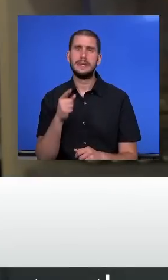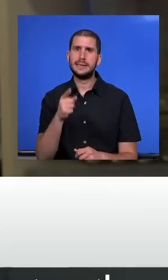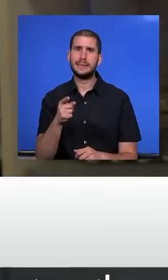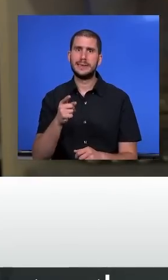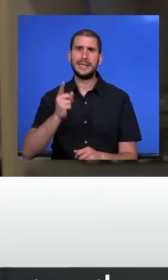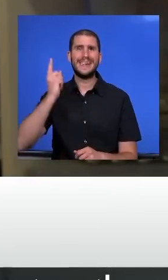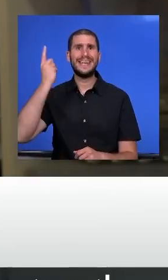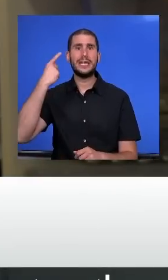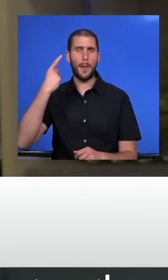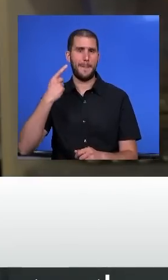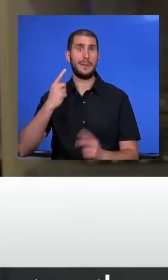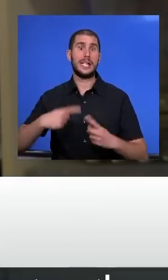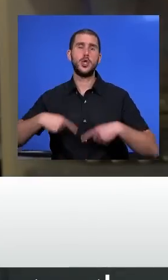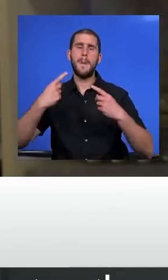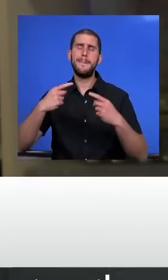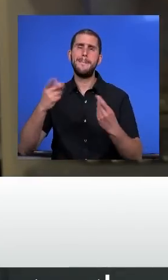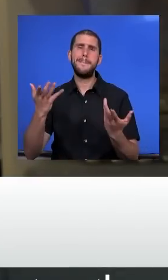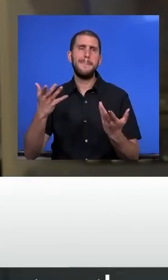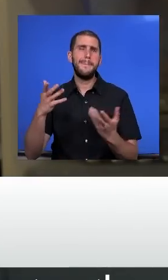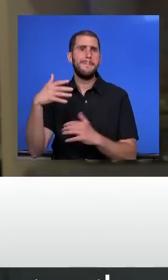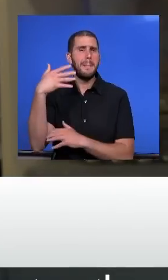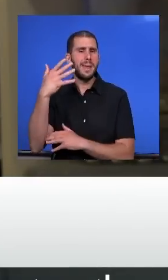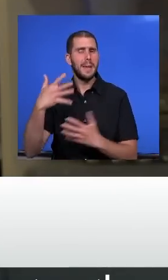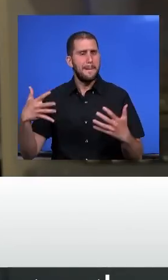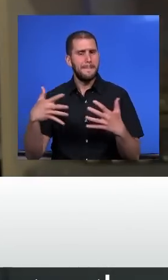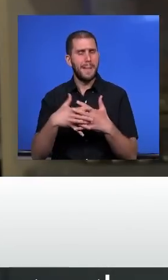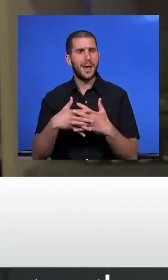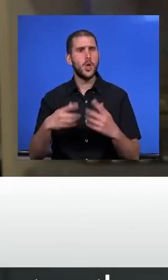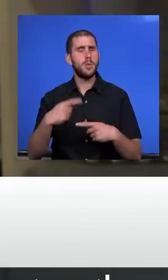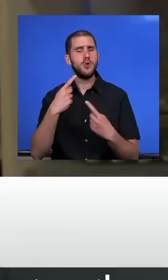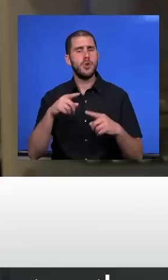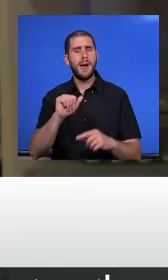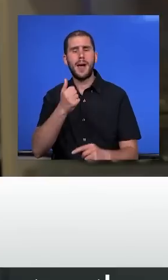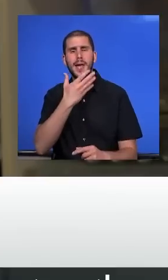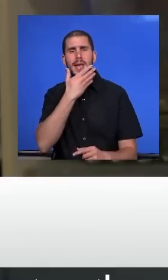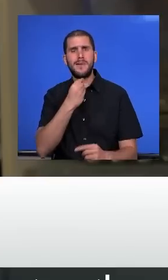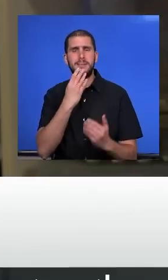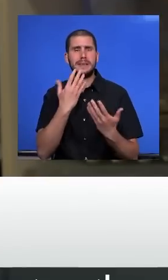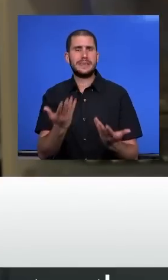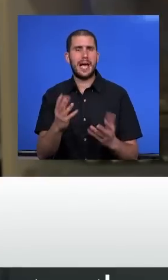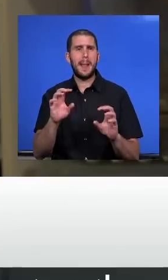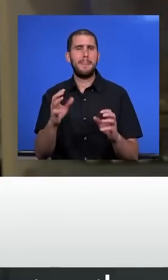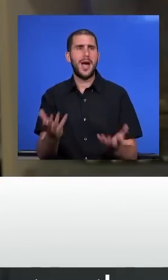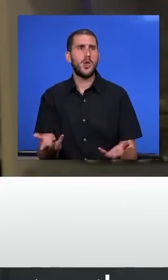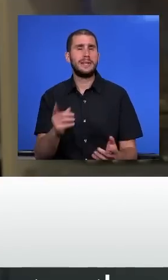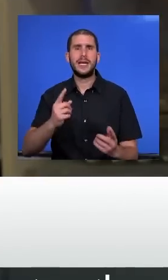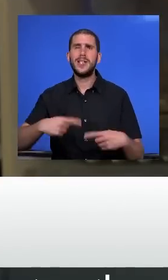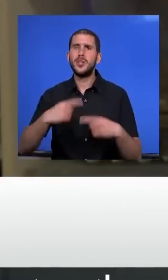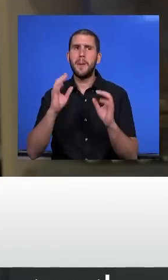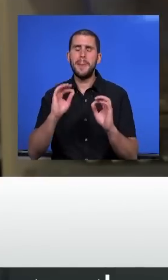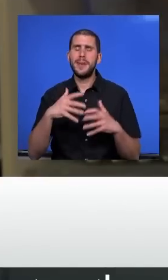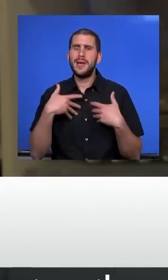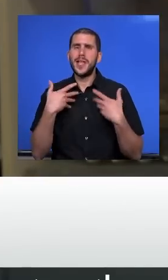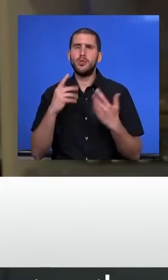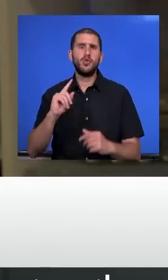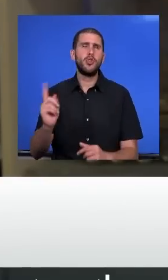ממלכתי, זה יום מאחד, זה יום שנשמעים בו השירים הכי יפים במדינת ישראל ברדיו, זה יום של התרגשות של